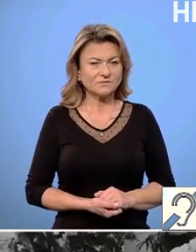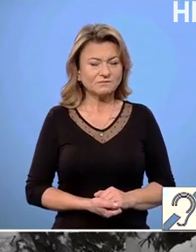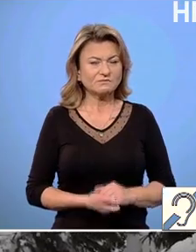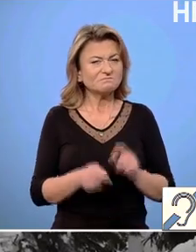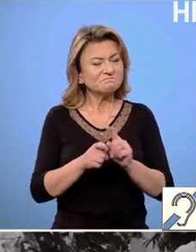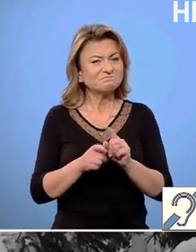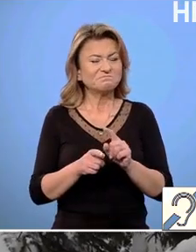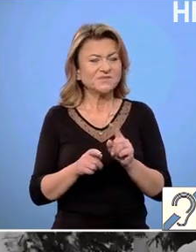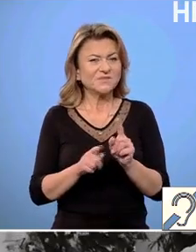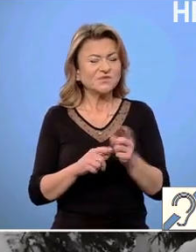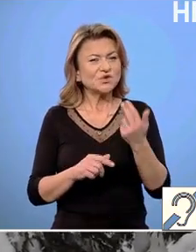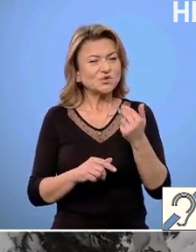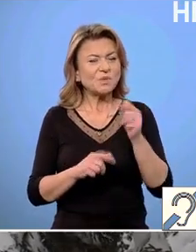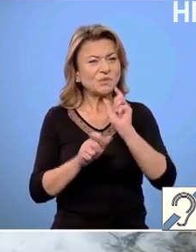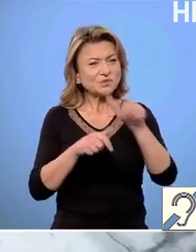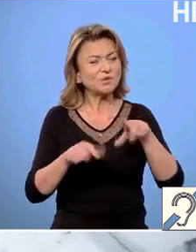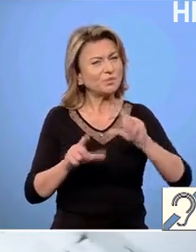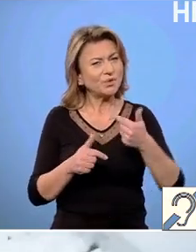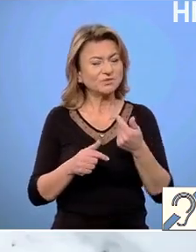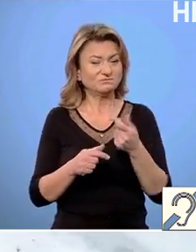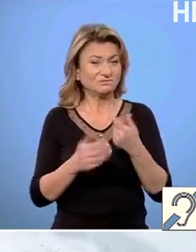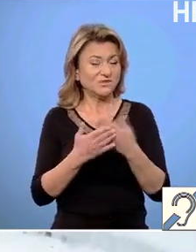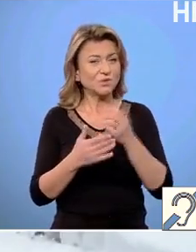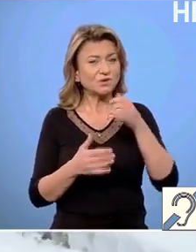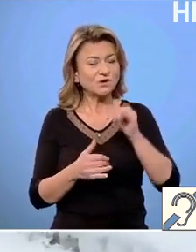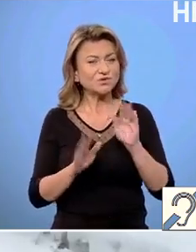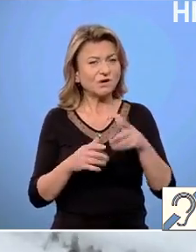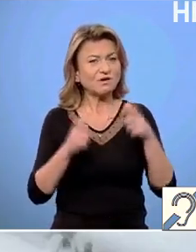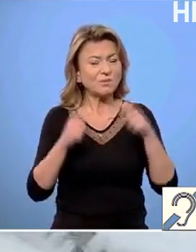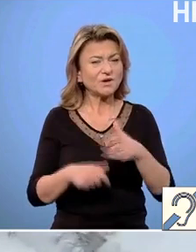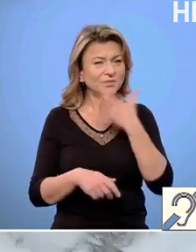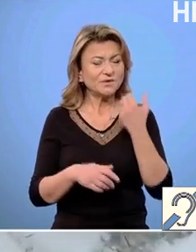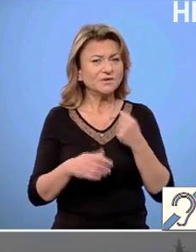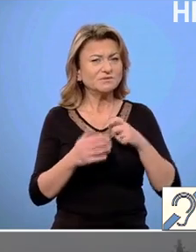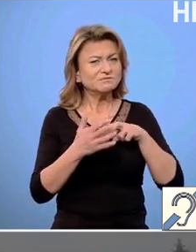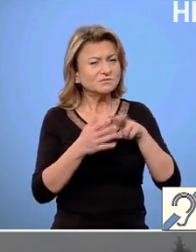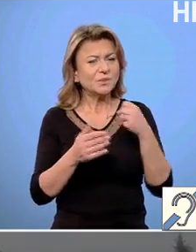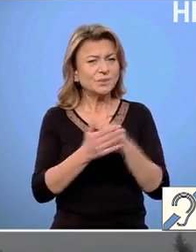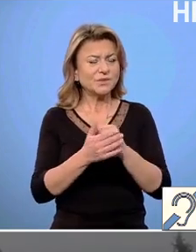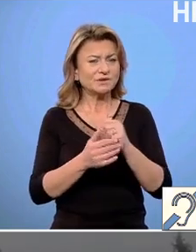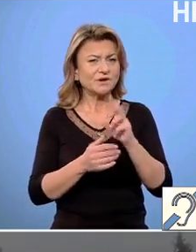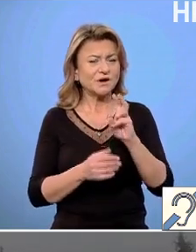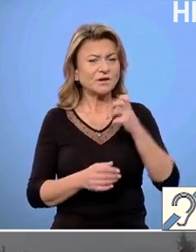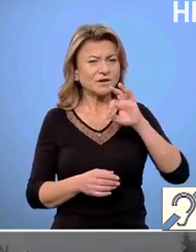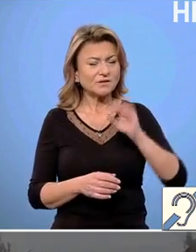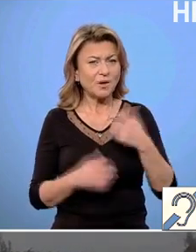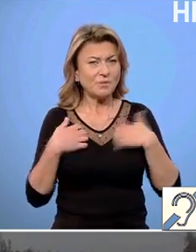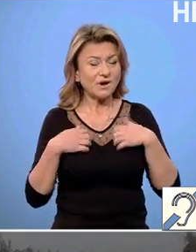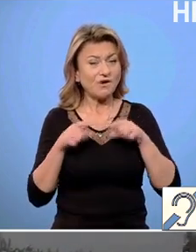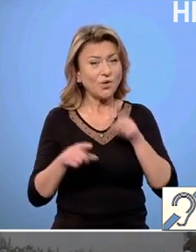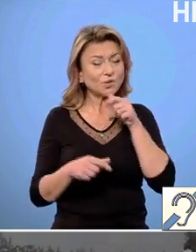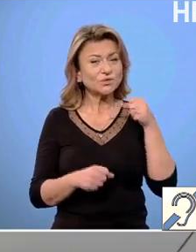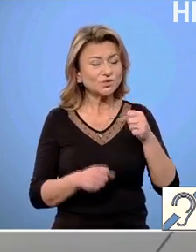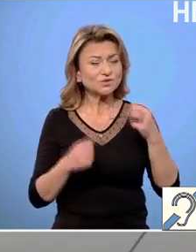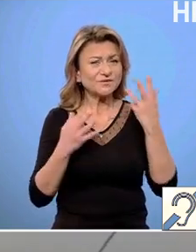Climber taxi încap 15 persoane. Utilajul are cabina încălzită și urcă până la releul de la Harghita Băi, acolo unde